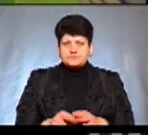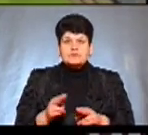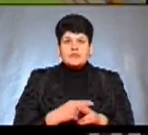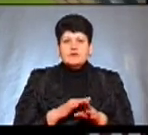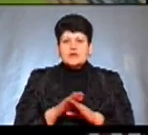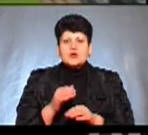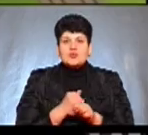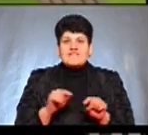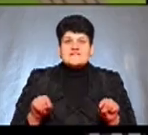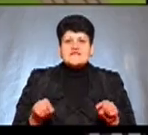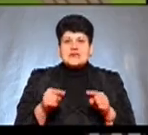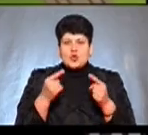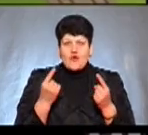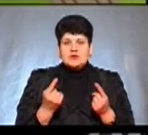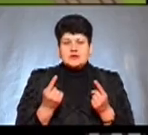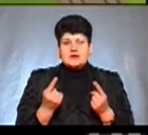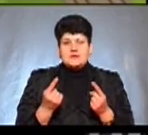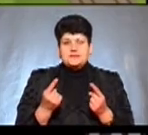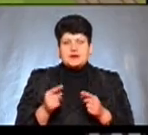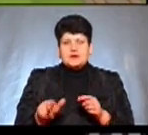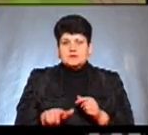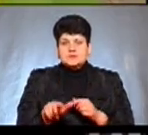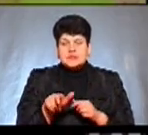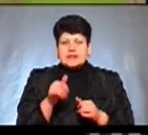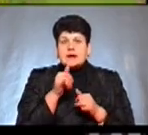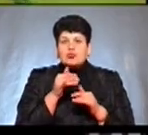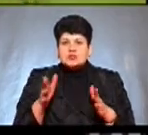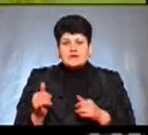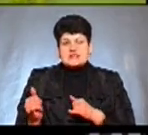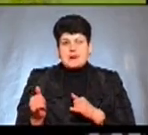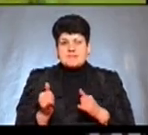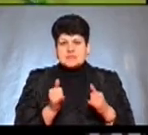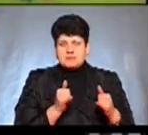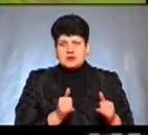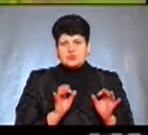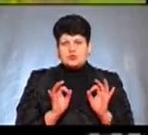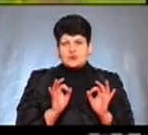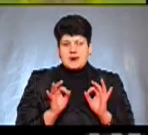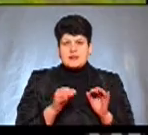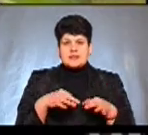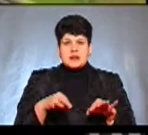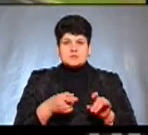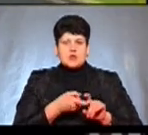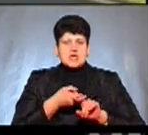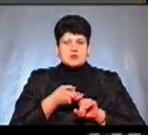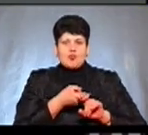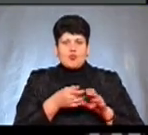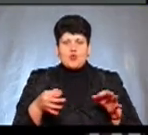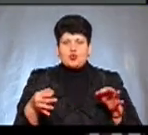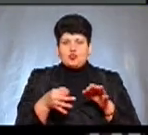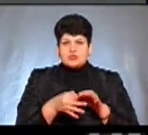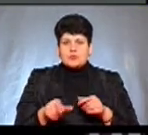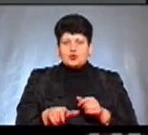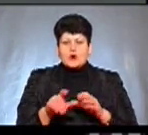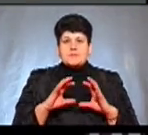робіт з відновлення конструктивних елементів зазначеного шляхопроводу неможливо забезпечити належне транспортне сполучення по дорогах міжнародного